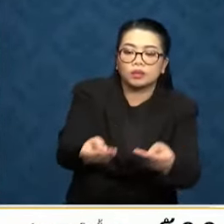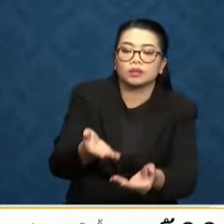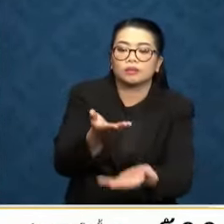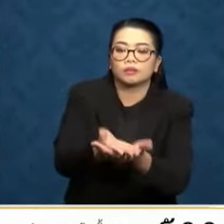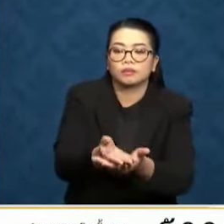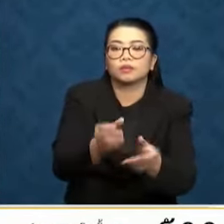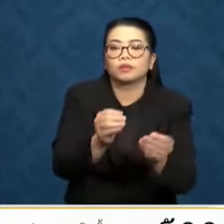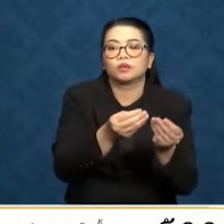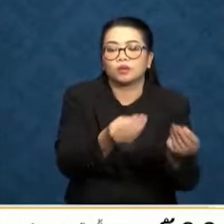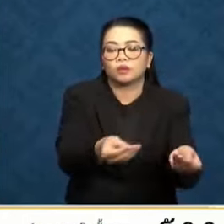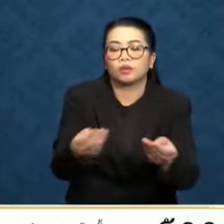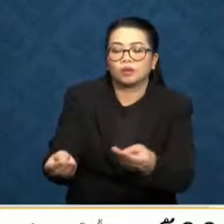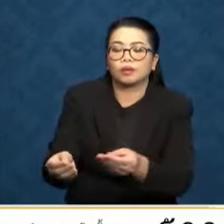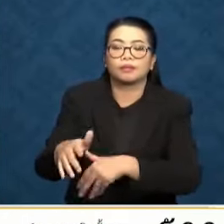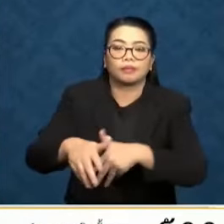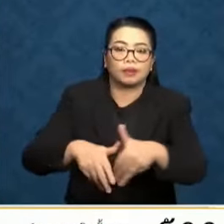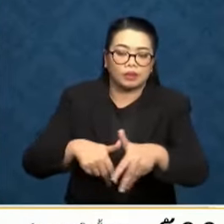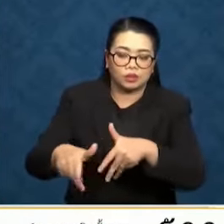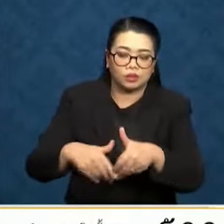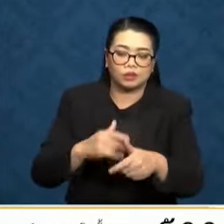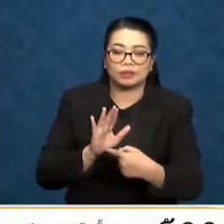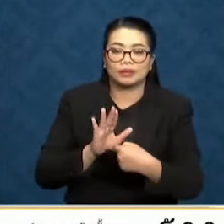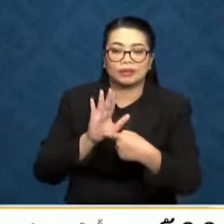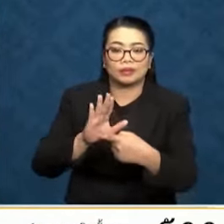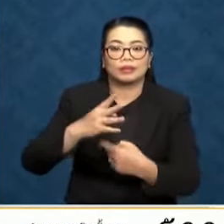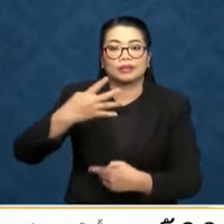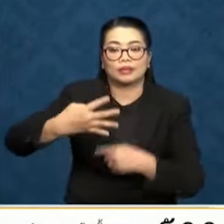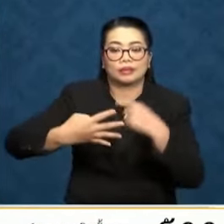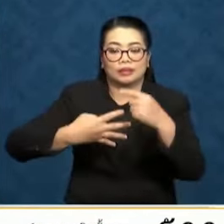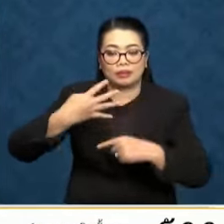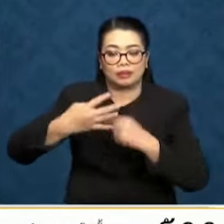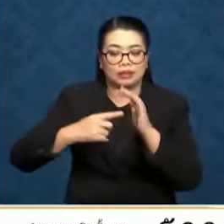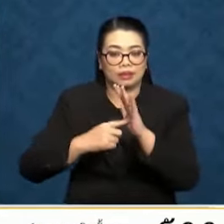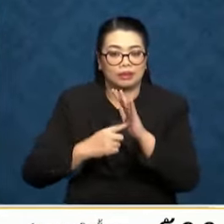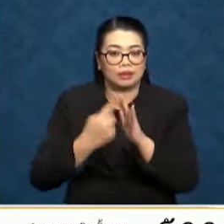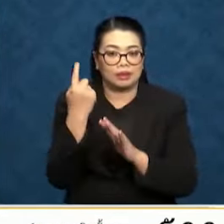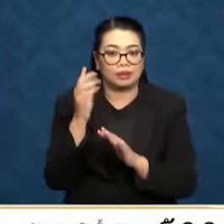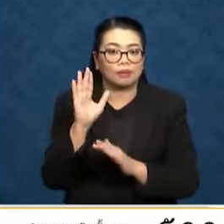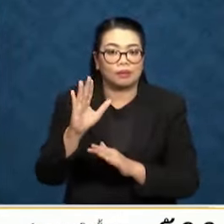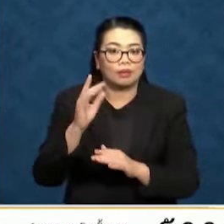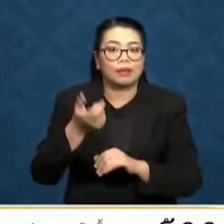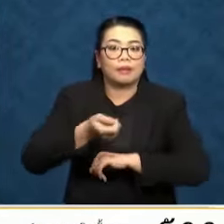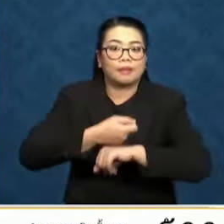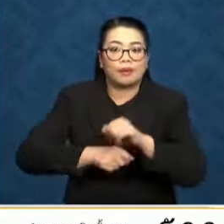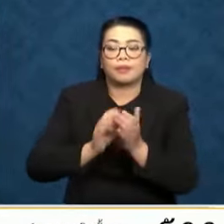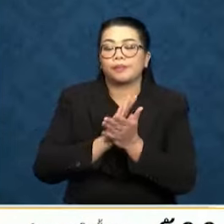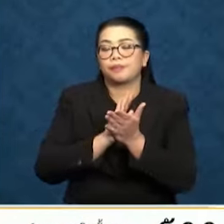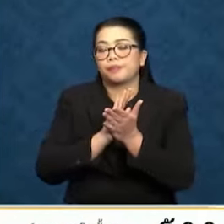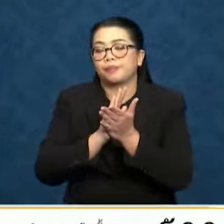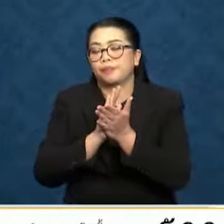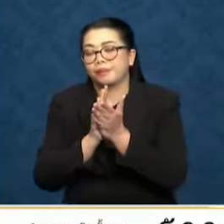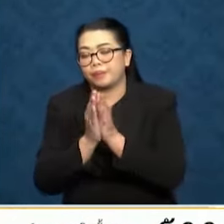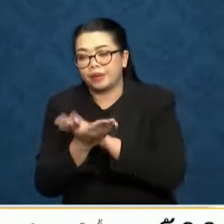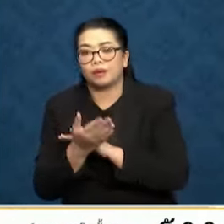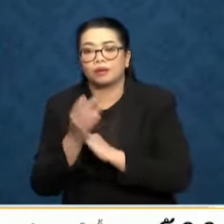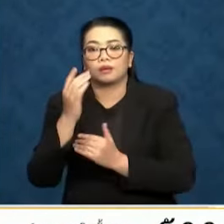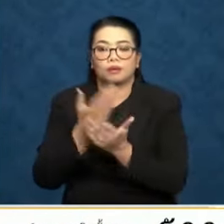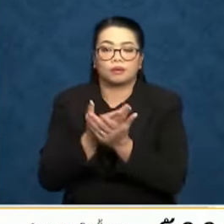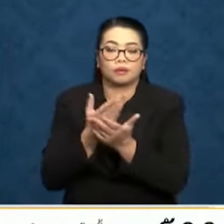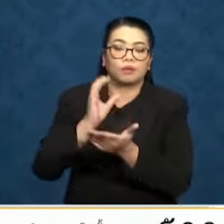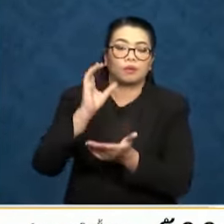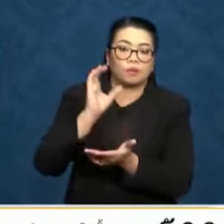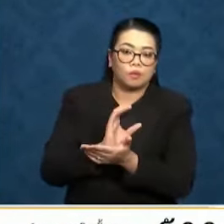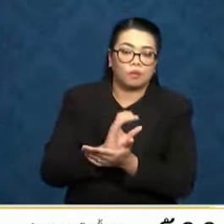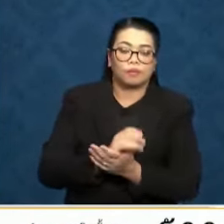สิ่งใน 4ข้อที่ดิฉันได้เสนอไปเนี่ยเป็นเพียงจุดเริ่มต้นของการปฏิรูปงบประมาณเท่านั้นนะคะ